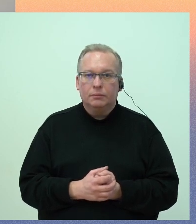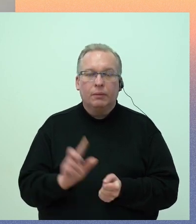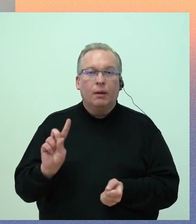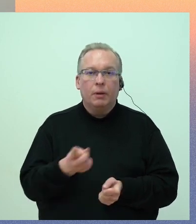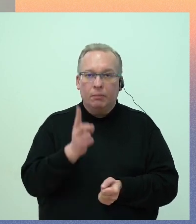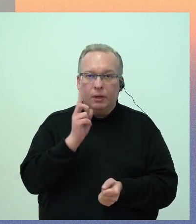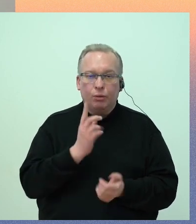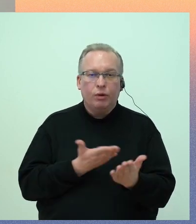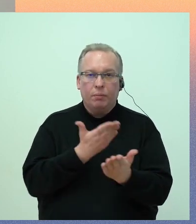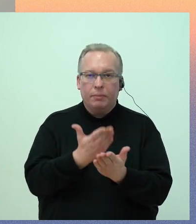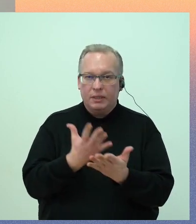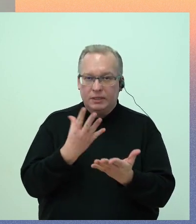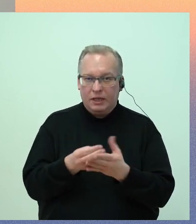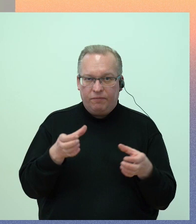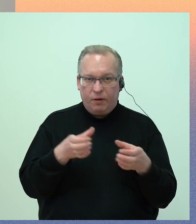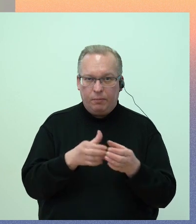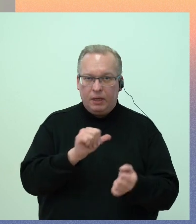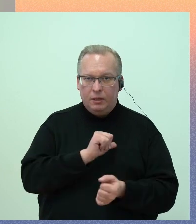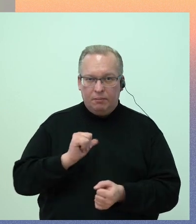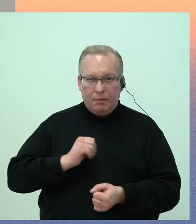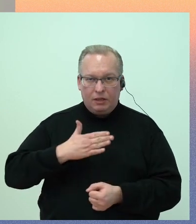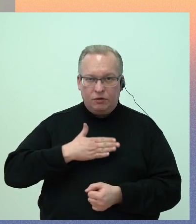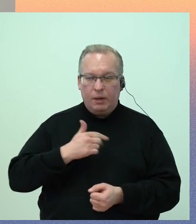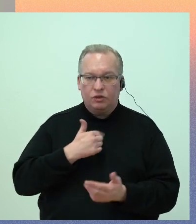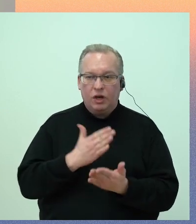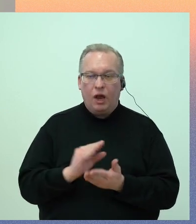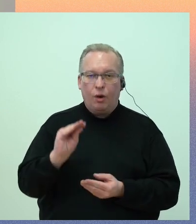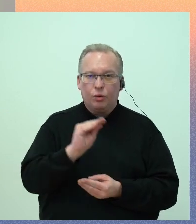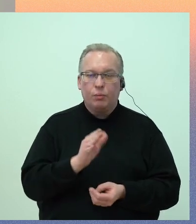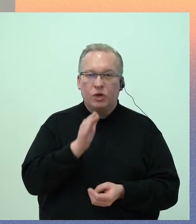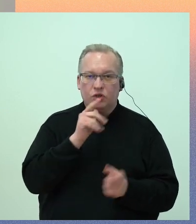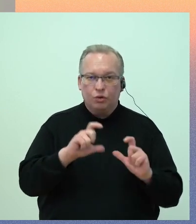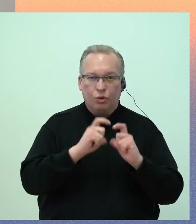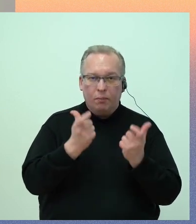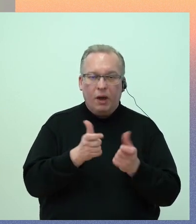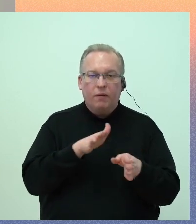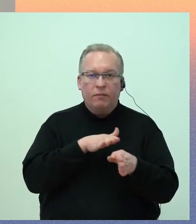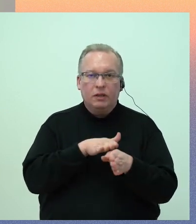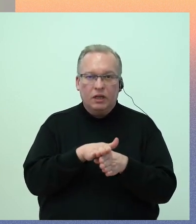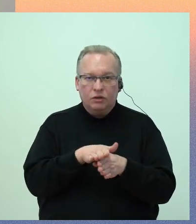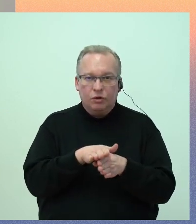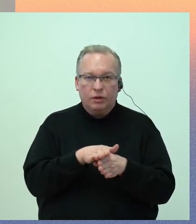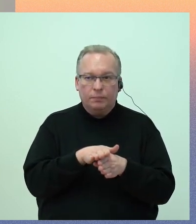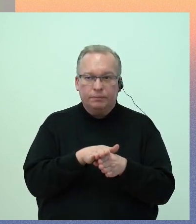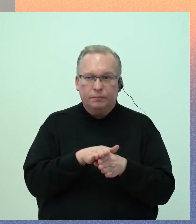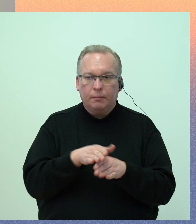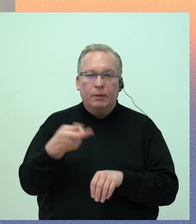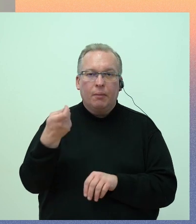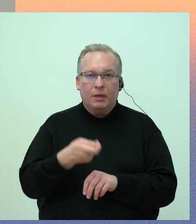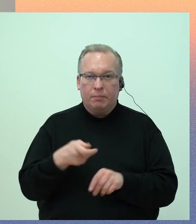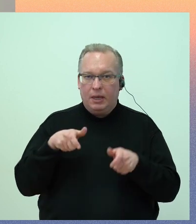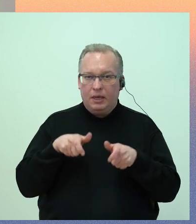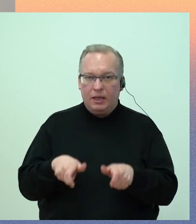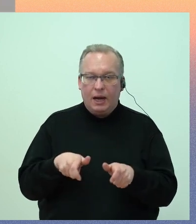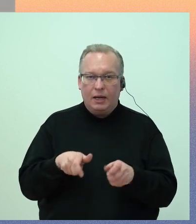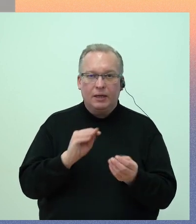Pirmiausia, norėčiau pristatyti savo organizaciją ir save pačią. Aš esu Europos žydų kongreso vykdančioji prezidentė ir